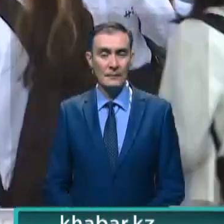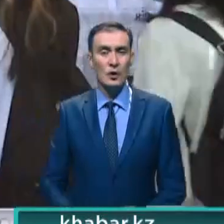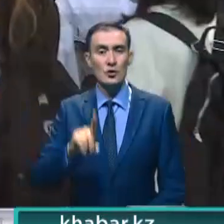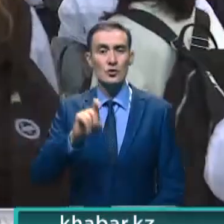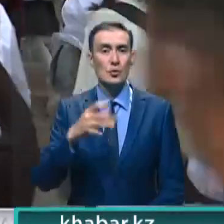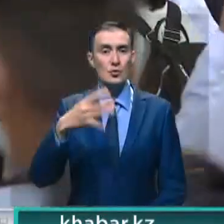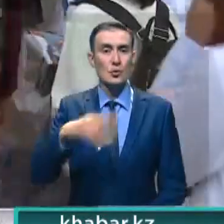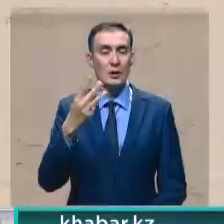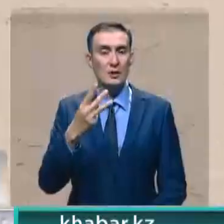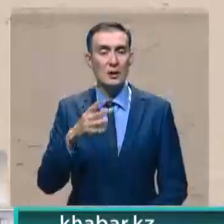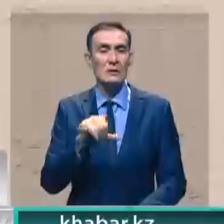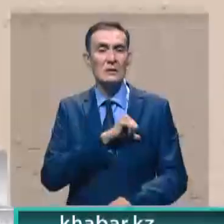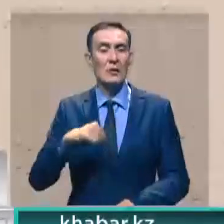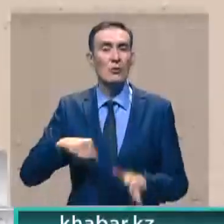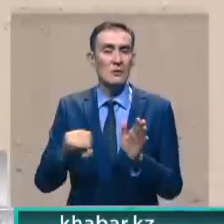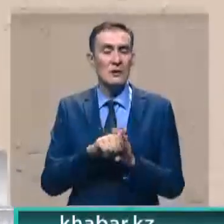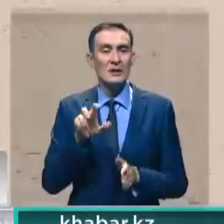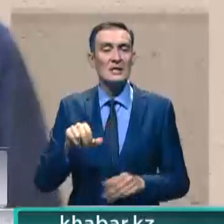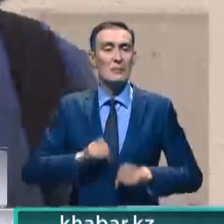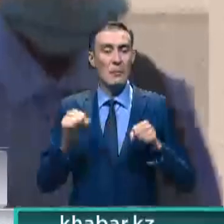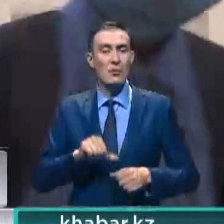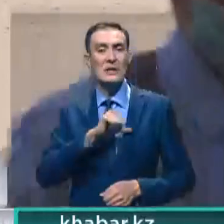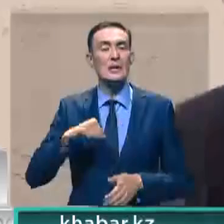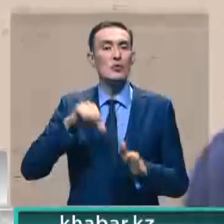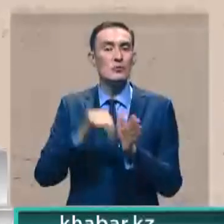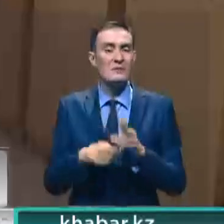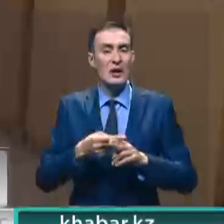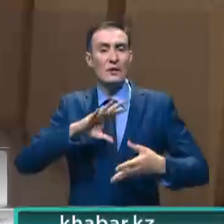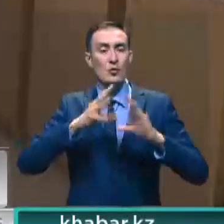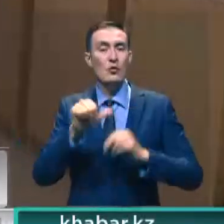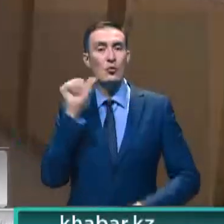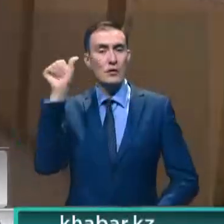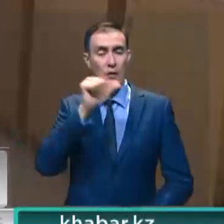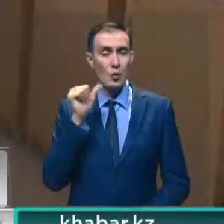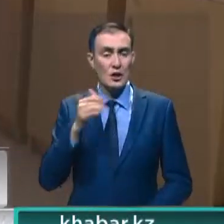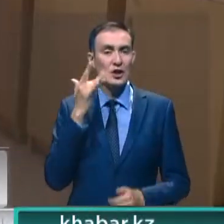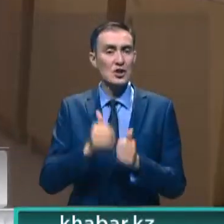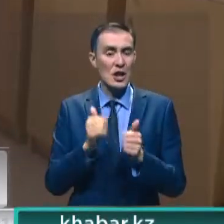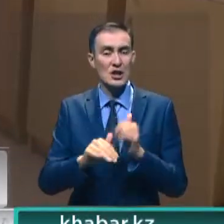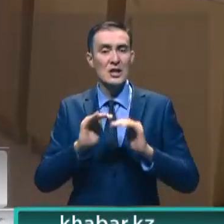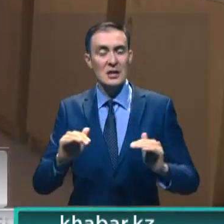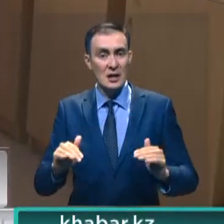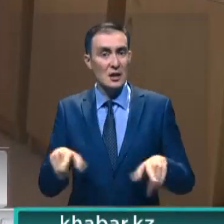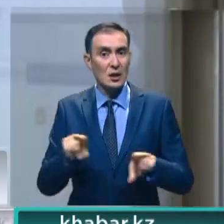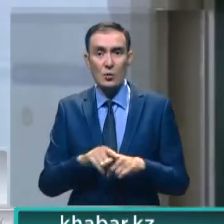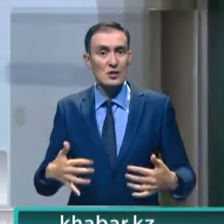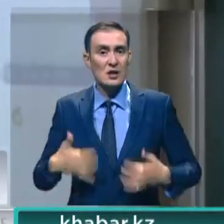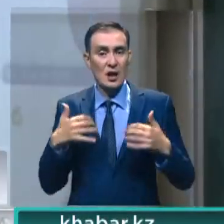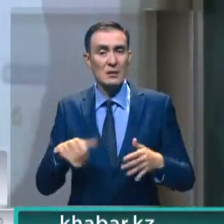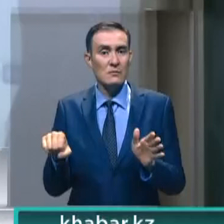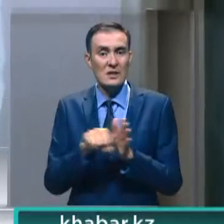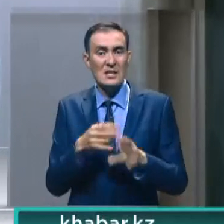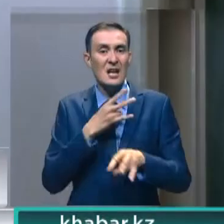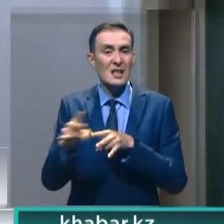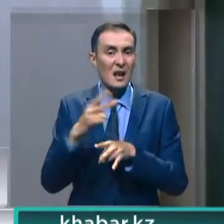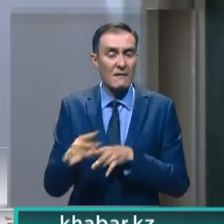143 суицида, больше 300 попыток самоубийства. Это цифры по итогам прошлого года. Чаще всего дети идут на такой страшный шаг из-за